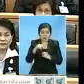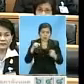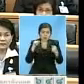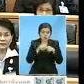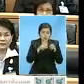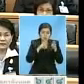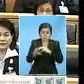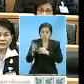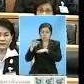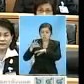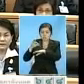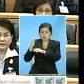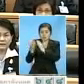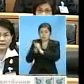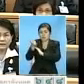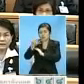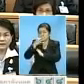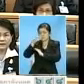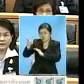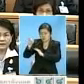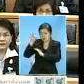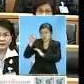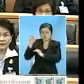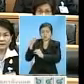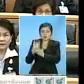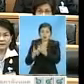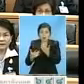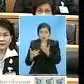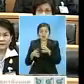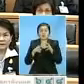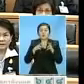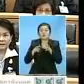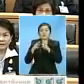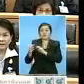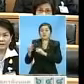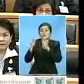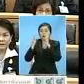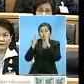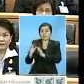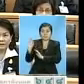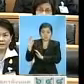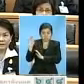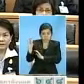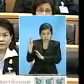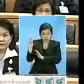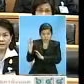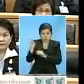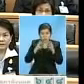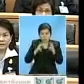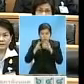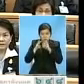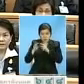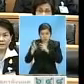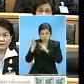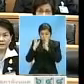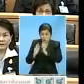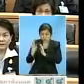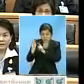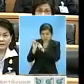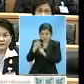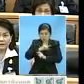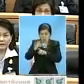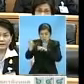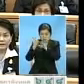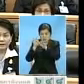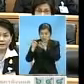สาขาวิชาชีพเพราะเราเห็นชัดเจนนะครับว่าการสรรหาโดยคน7คนเนี่ยไม่มีประสิทธิภาพครับเราสังเกตจากอะ